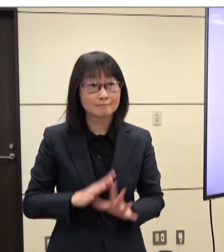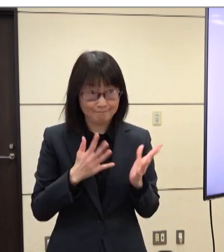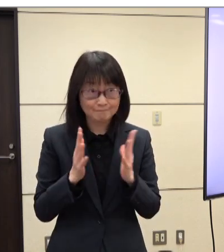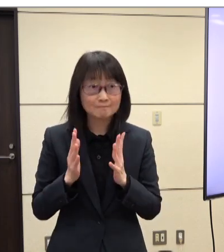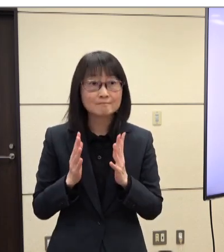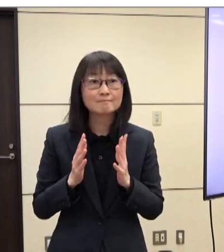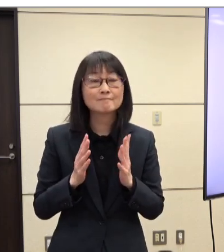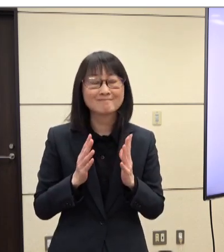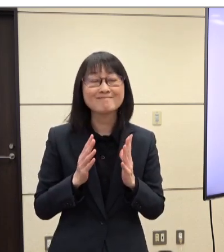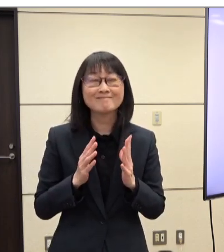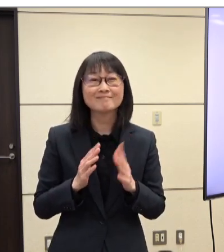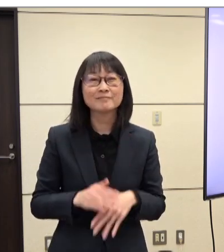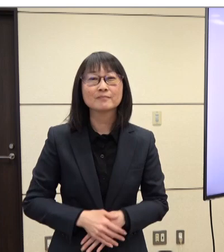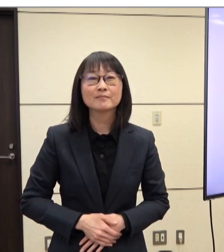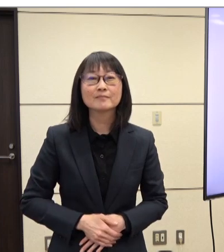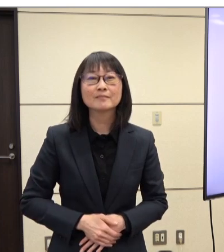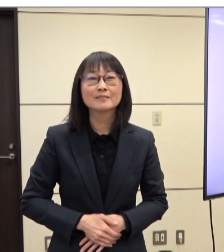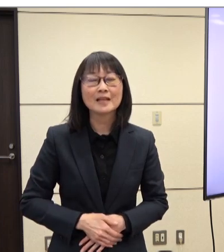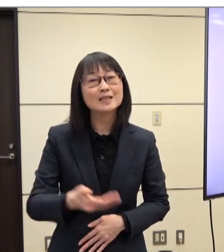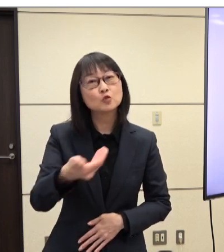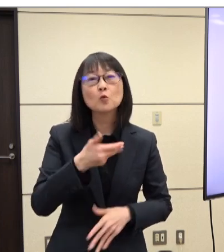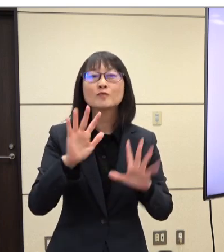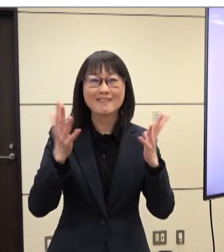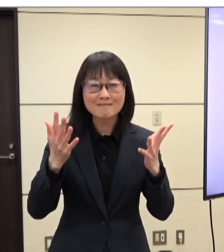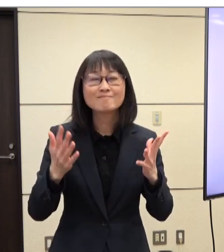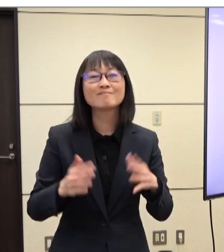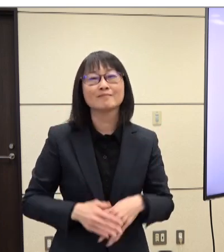よろしいですね。 内容です